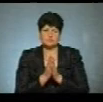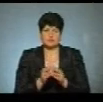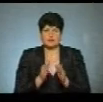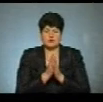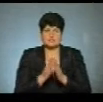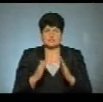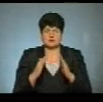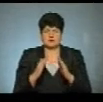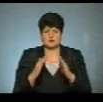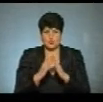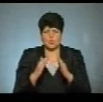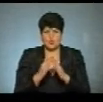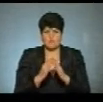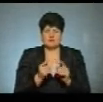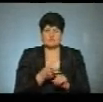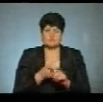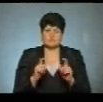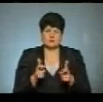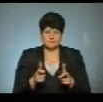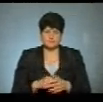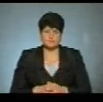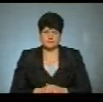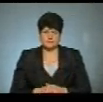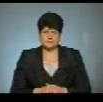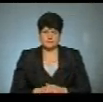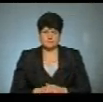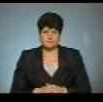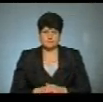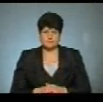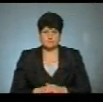вдома через обмеження карантину.